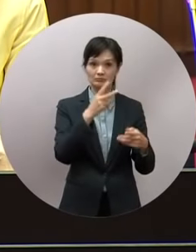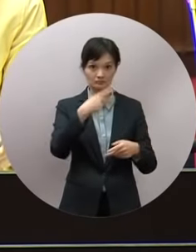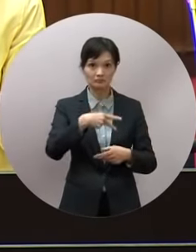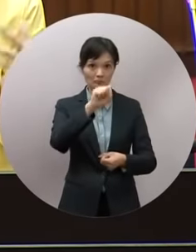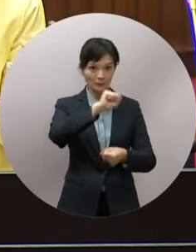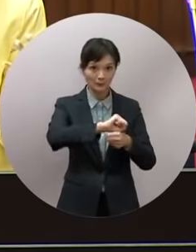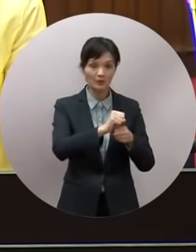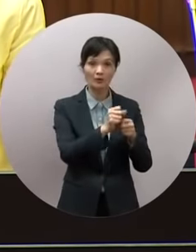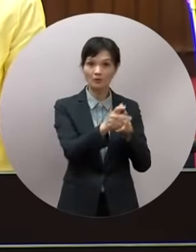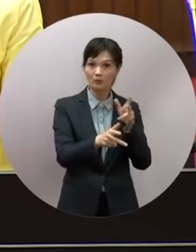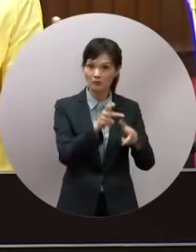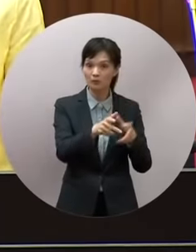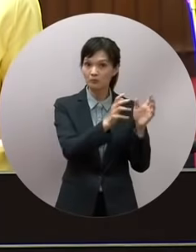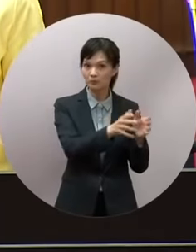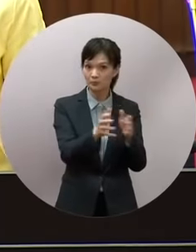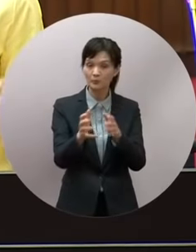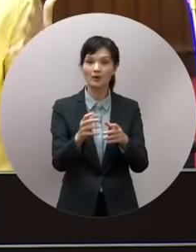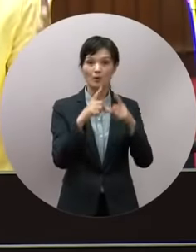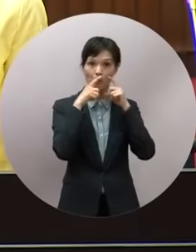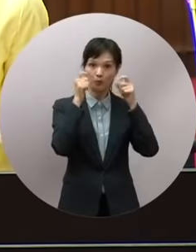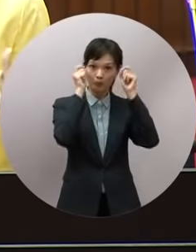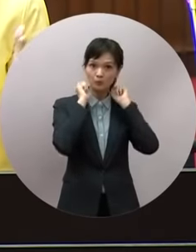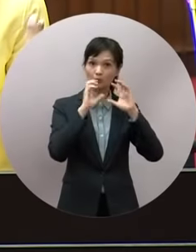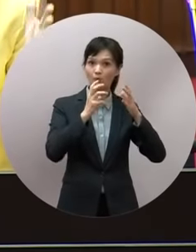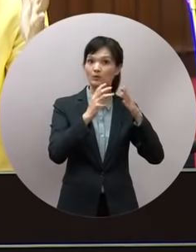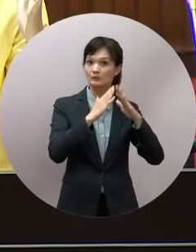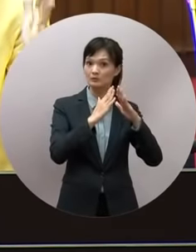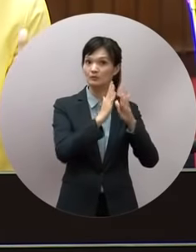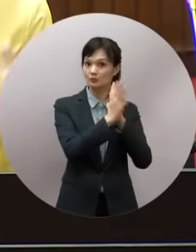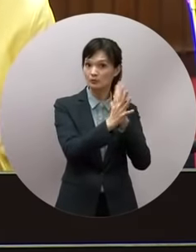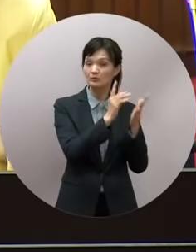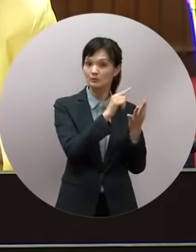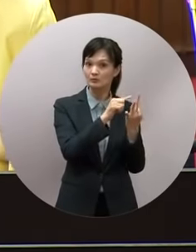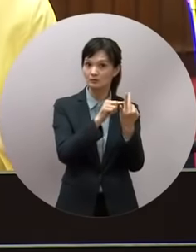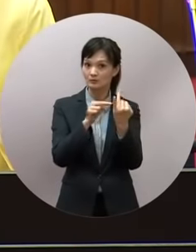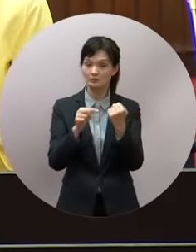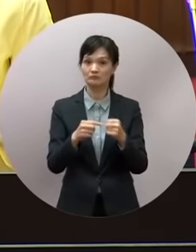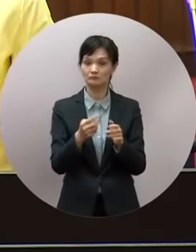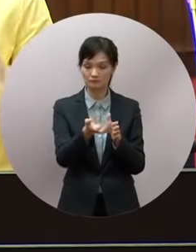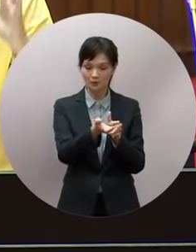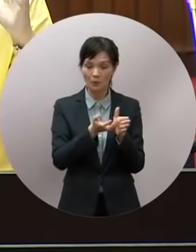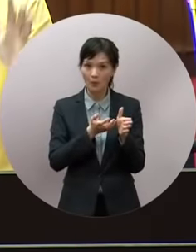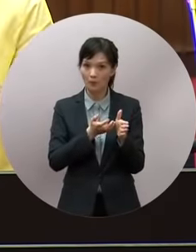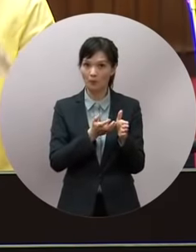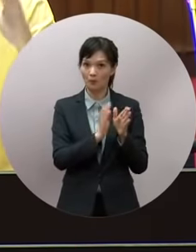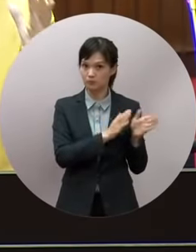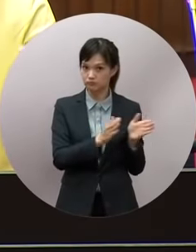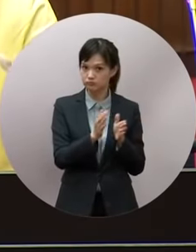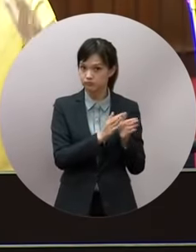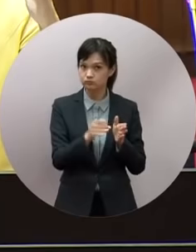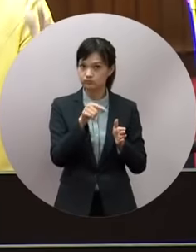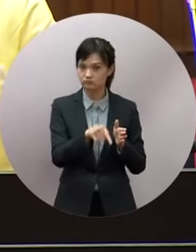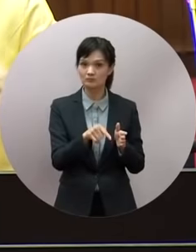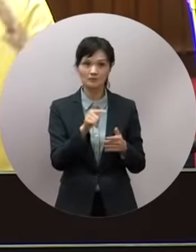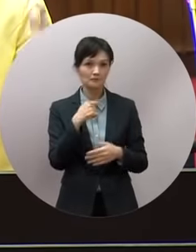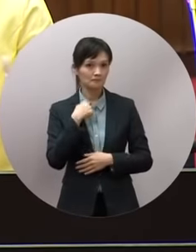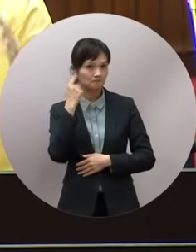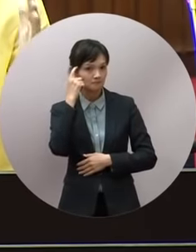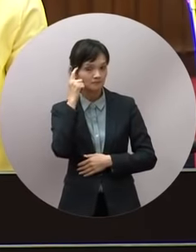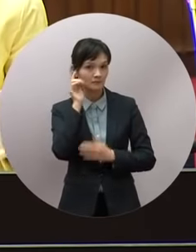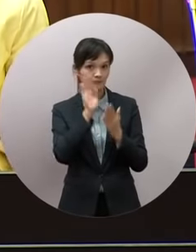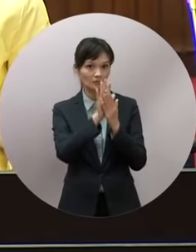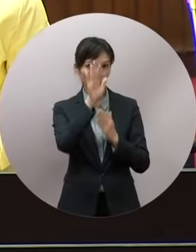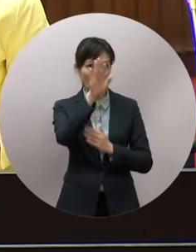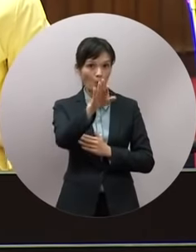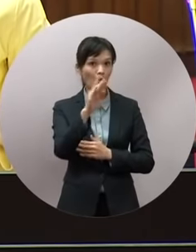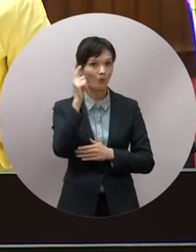线、口罩国家队等等，在显示说超前部署，考量未来的需求，前瞻